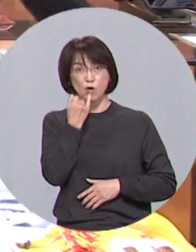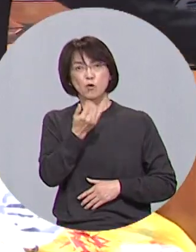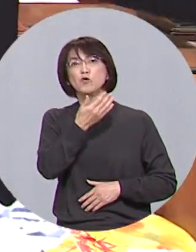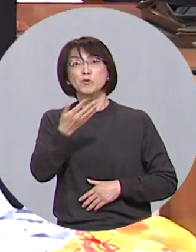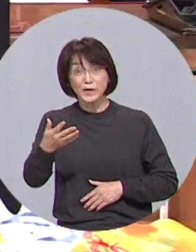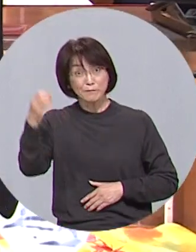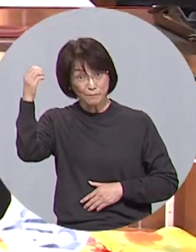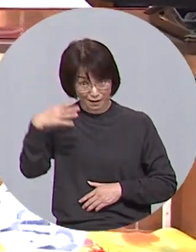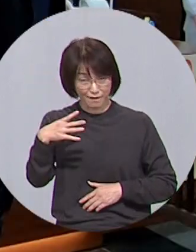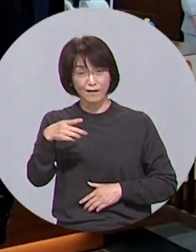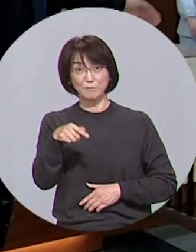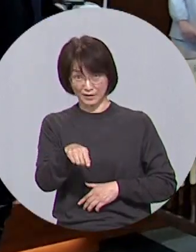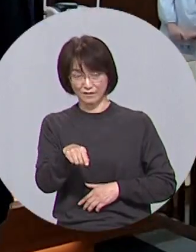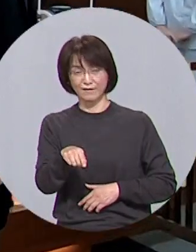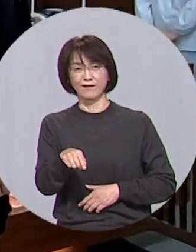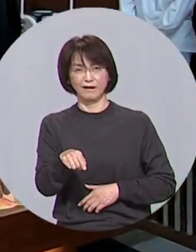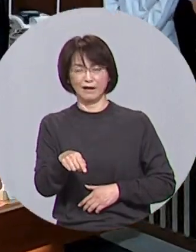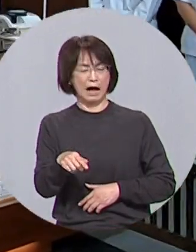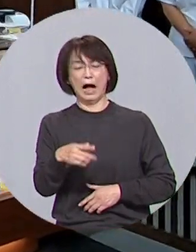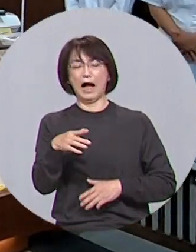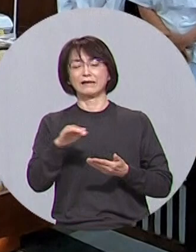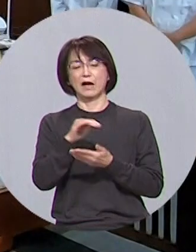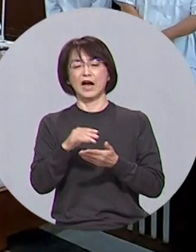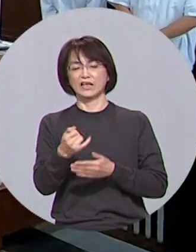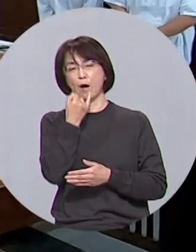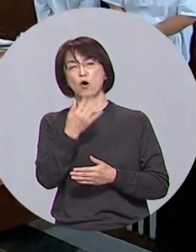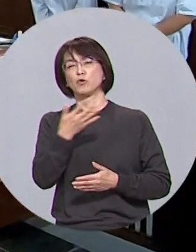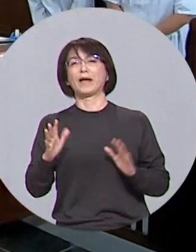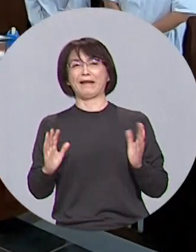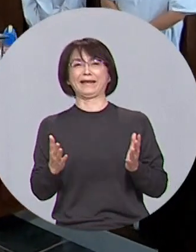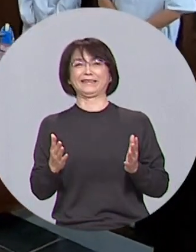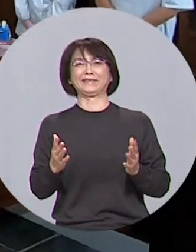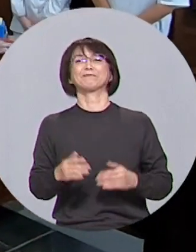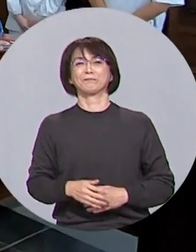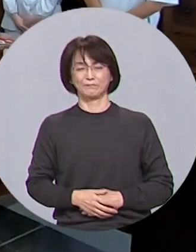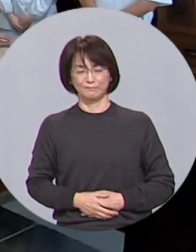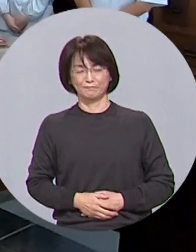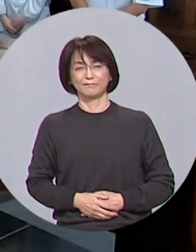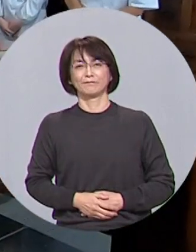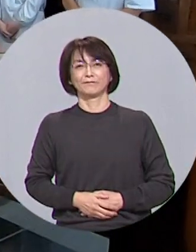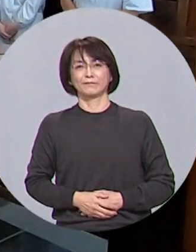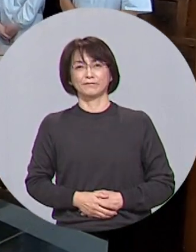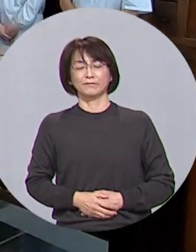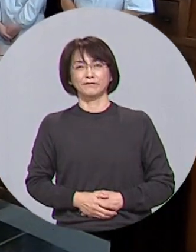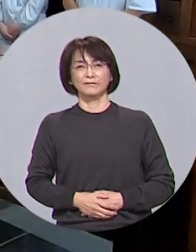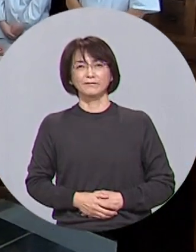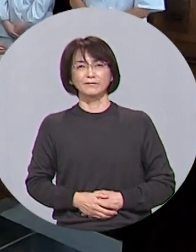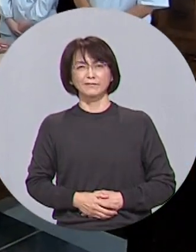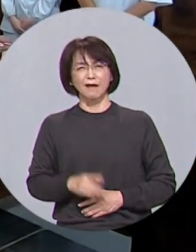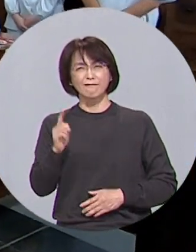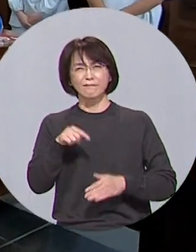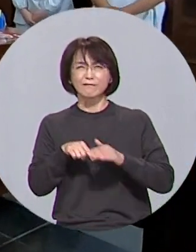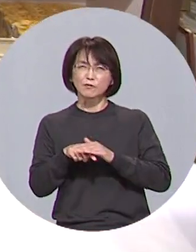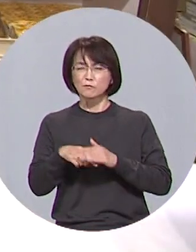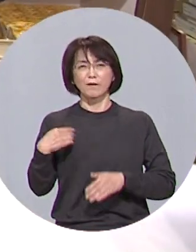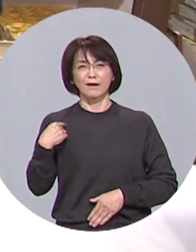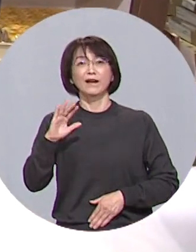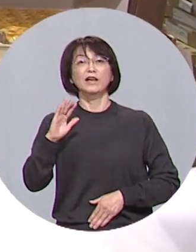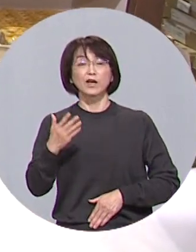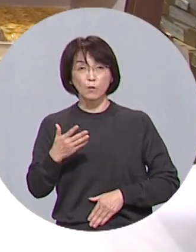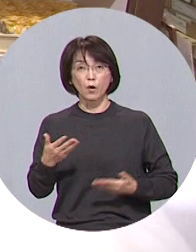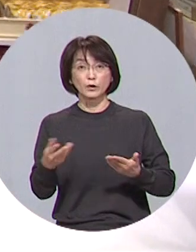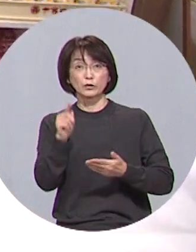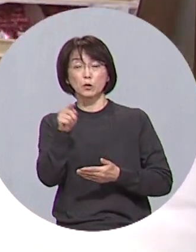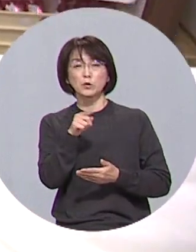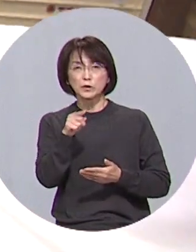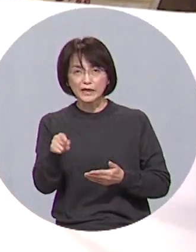焼けです。 海焼け。 海ないだろ。 海ない。 海ないだろ、埼玉。 何焼けかはさておき、職人たち